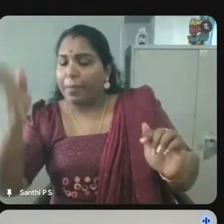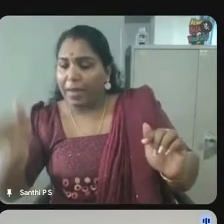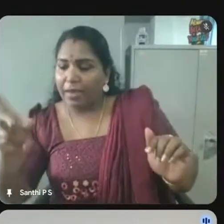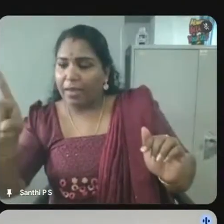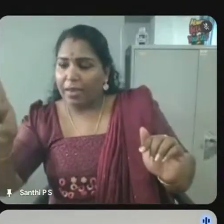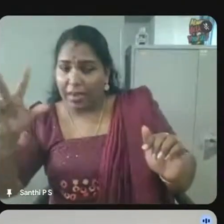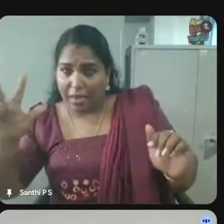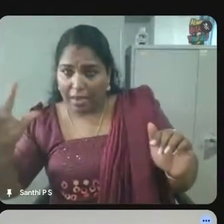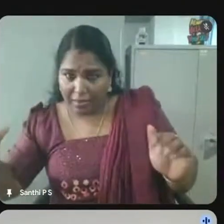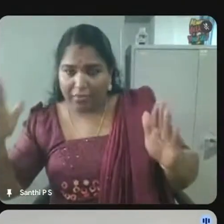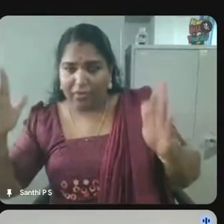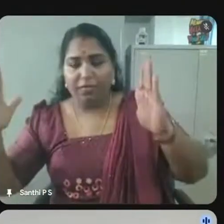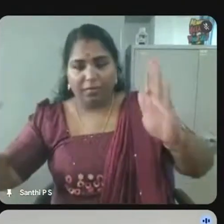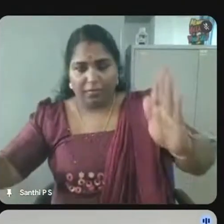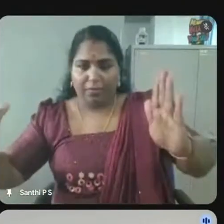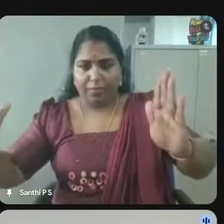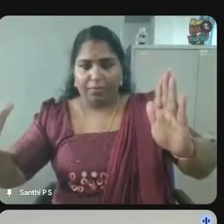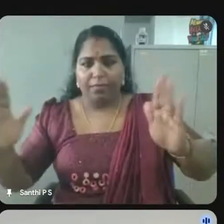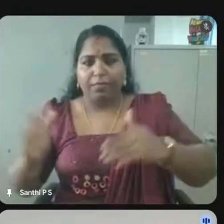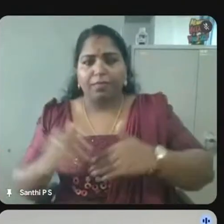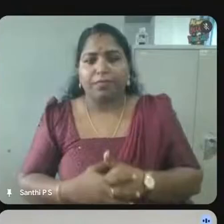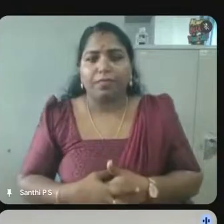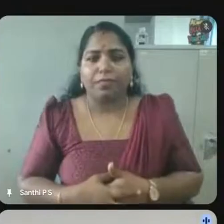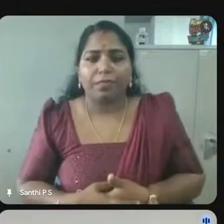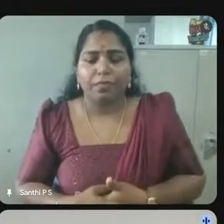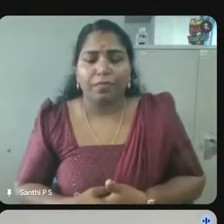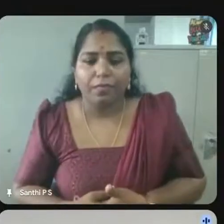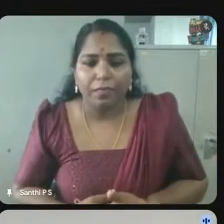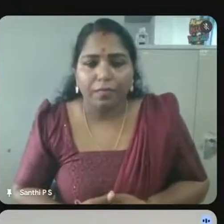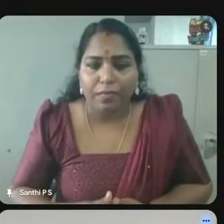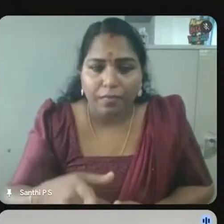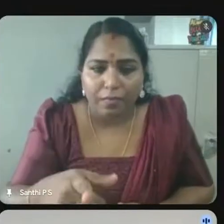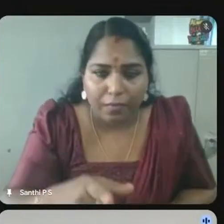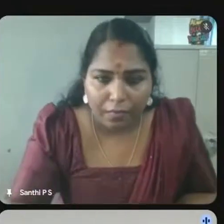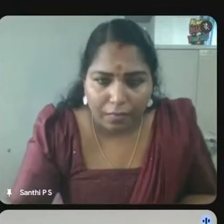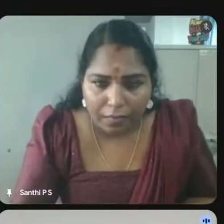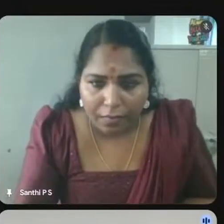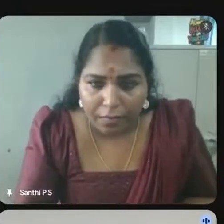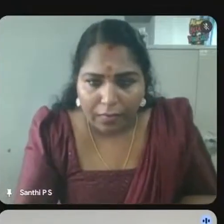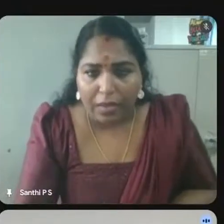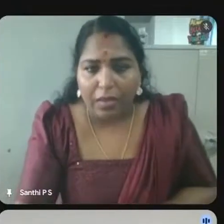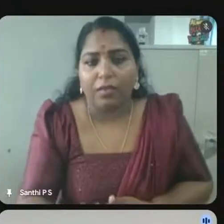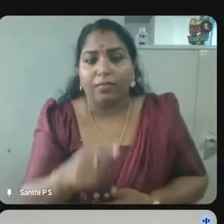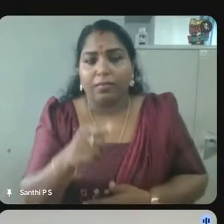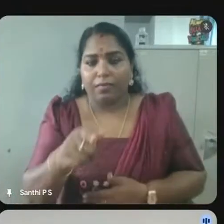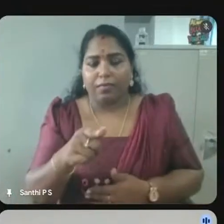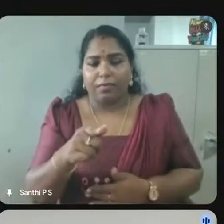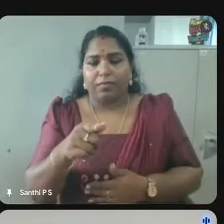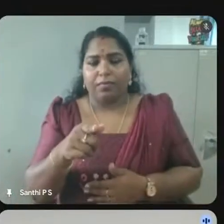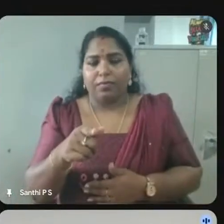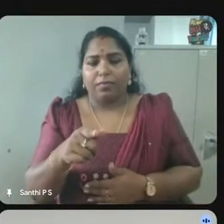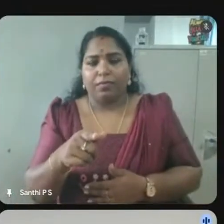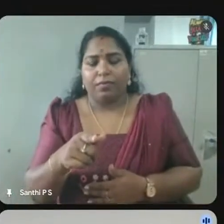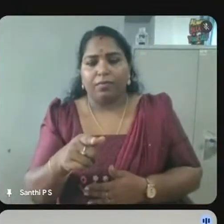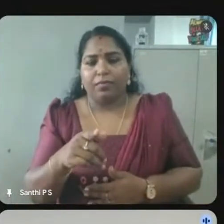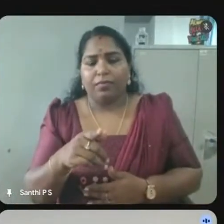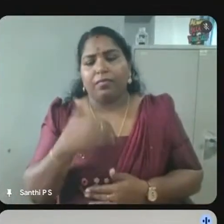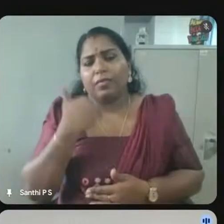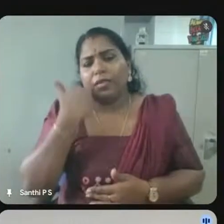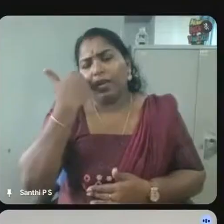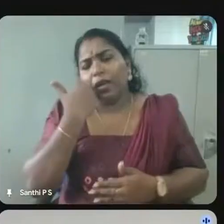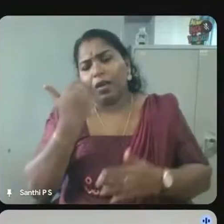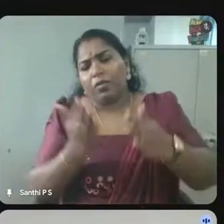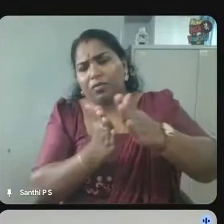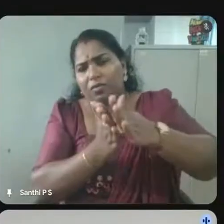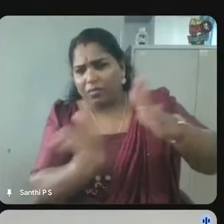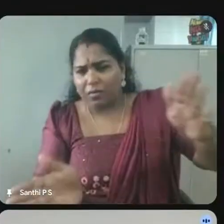6/18 മുതൽ 6/60 ആദ്യത്തെ ഇ എന്ന് പറയുന്ന ഈ ചാർട്ടിൽ കാണുന്ന അക്ഷരം കാണുന്നത് വരെ നമ്മൾ മോഡറേറ്റ്